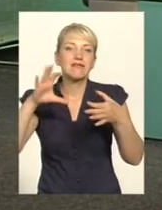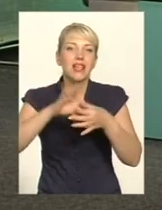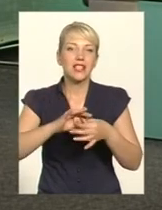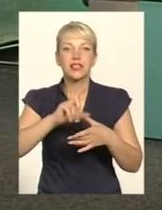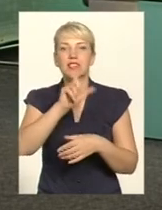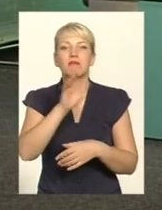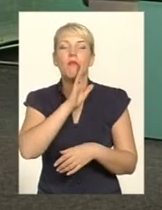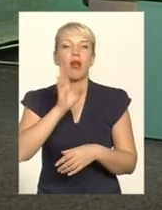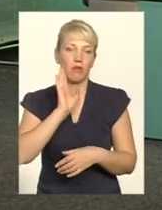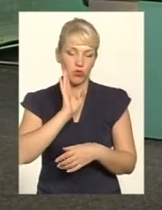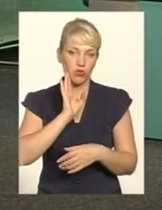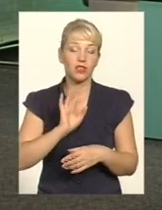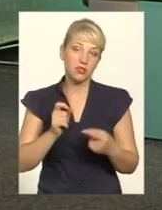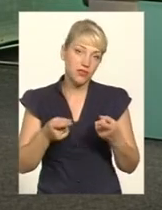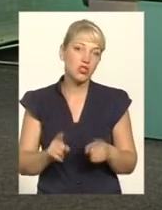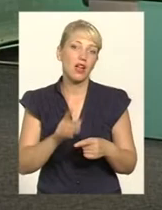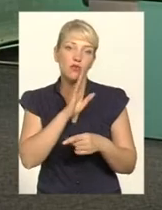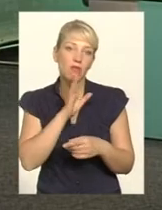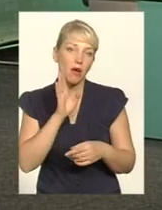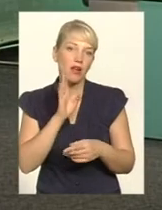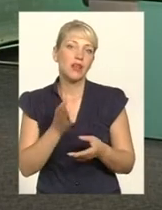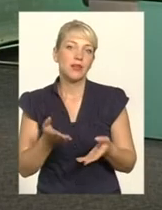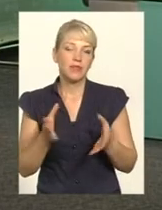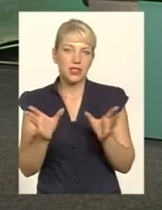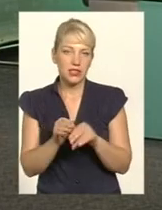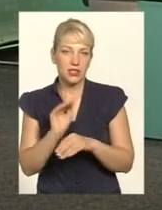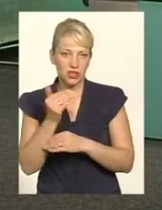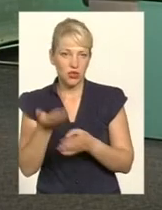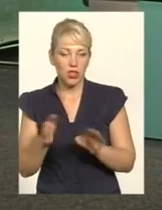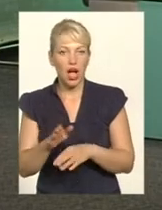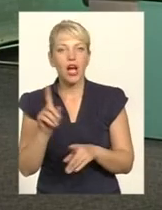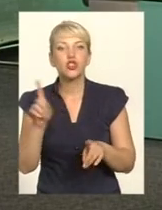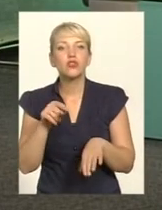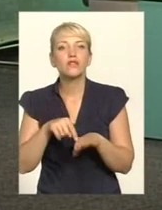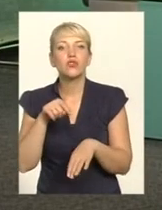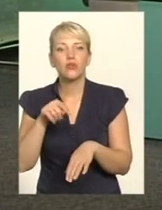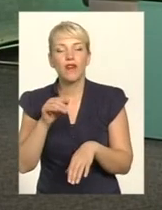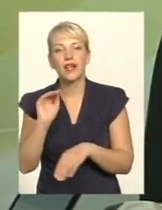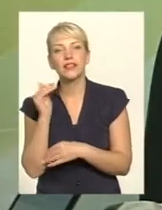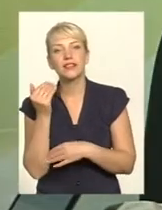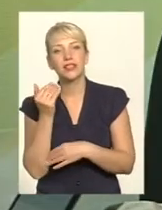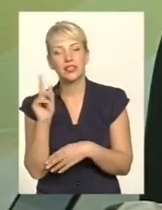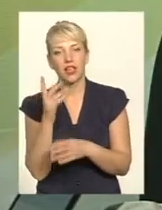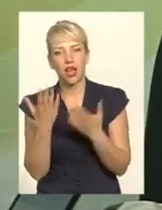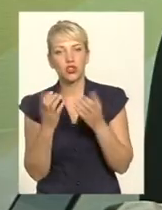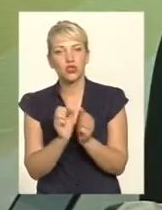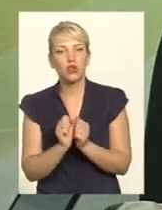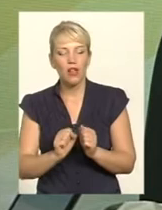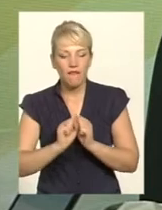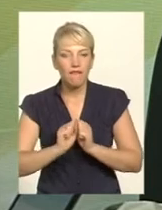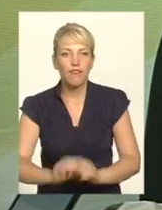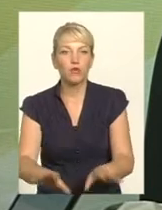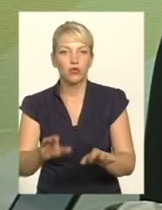дитина залишається з мамою. Але що відчуває дитина, якщо вона відпустила батька? І що відчуває потім дитина по